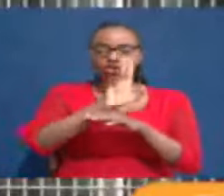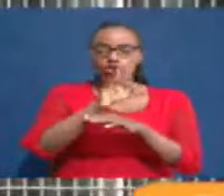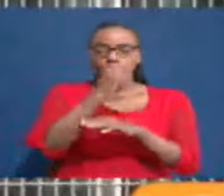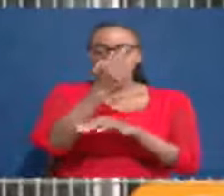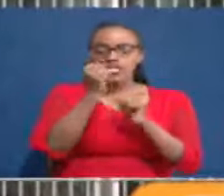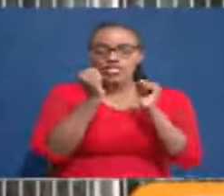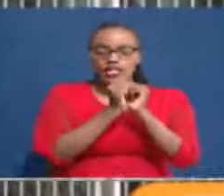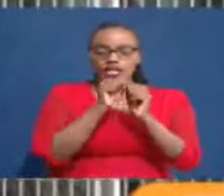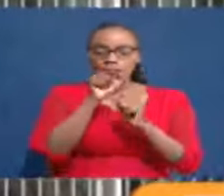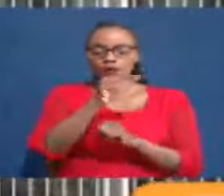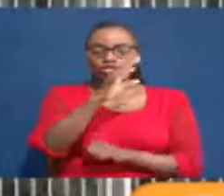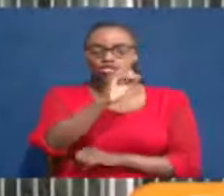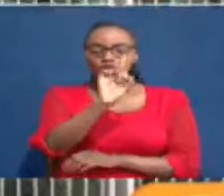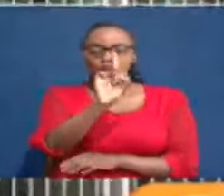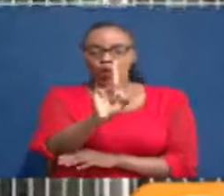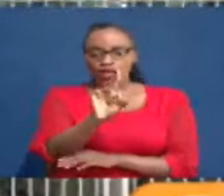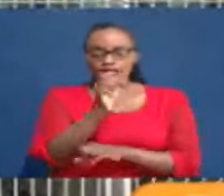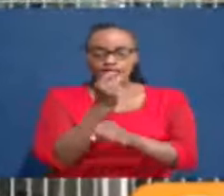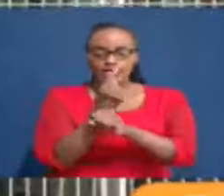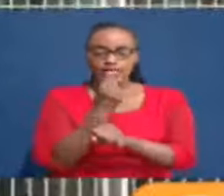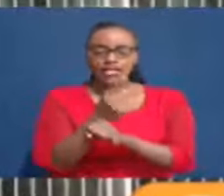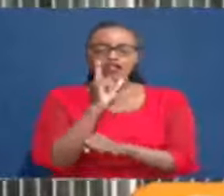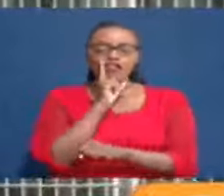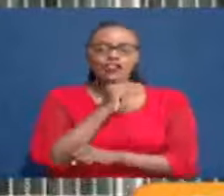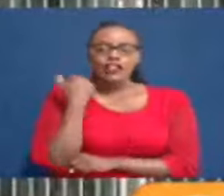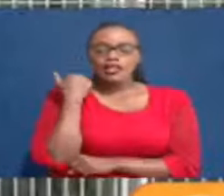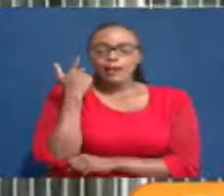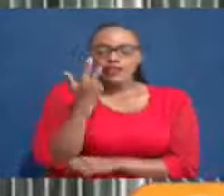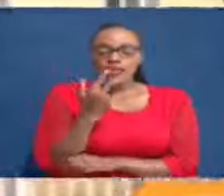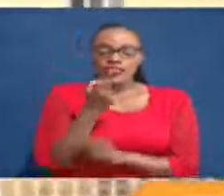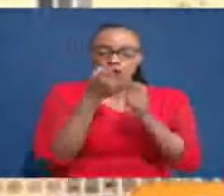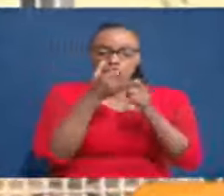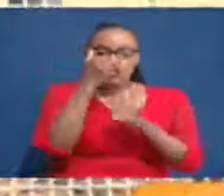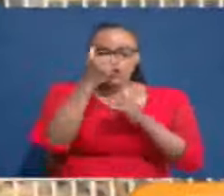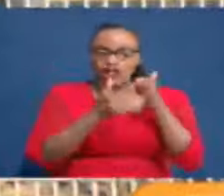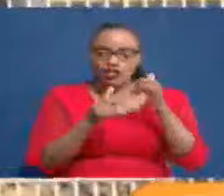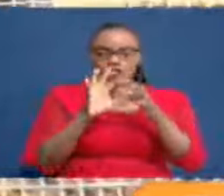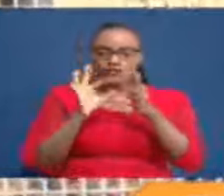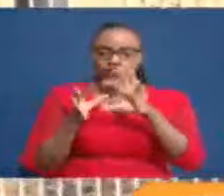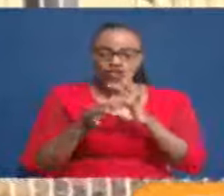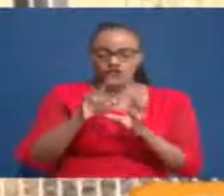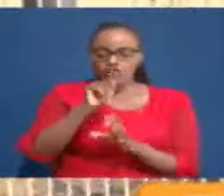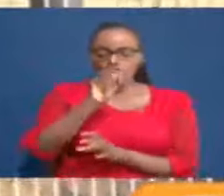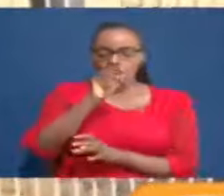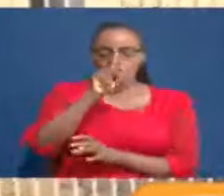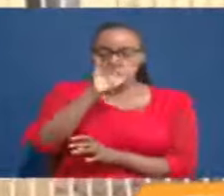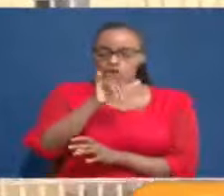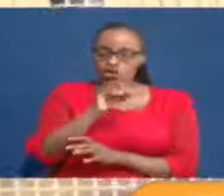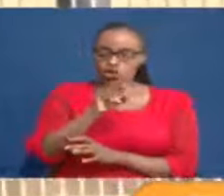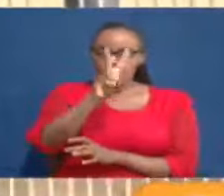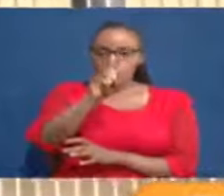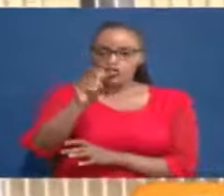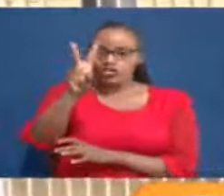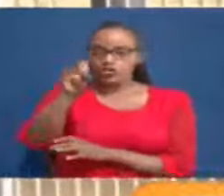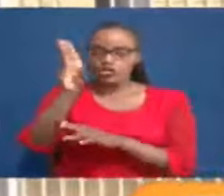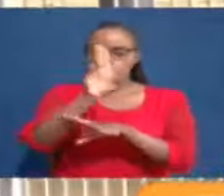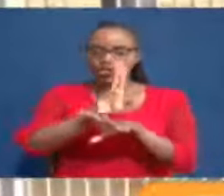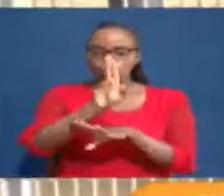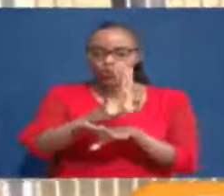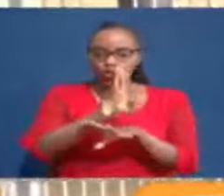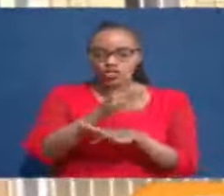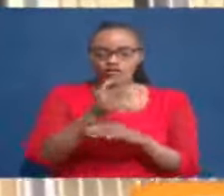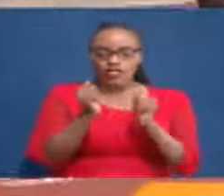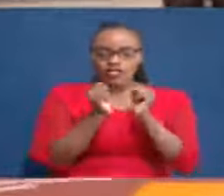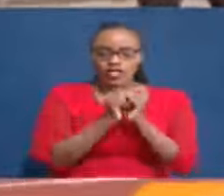sekunde 10.01 na kumaliza watatu katika nusu finali ya Olimpiki ya Tokyo 2020 akitumia muda wa